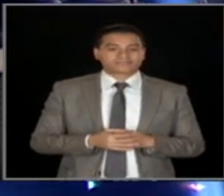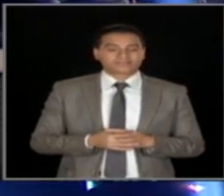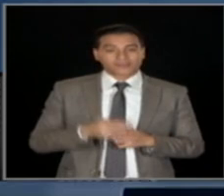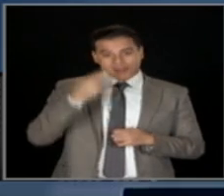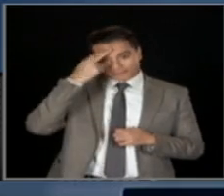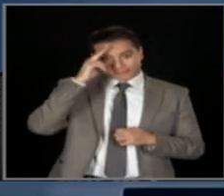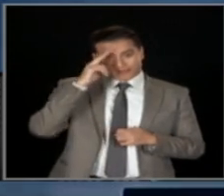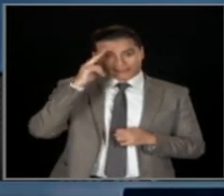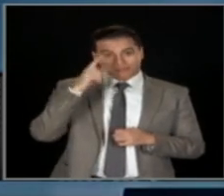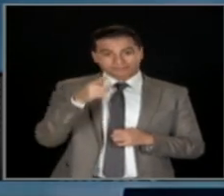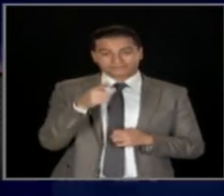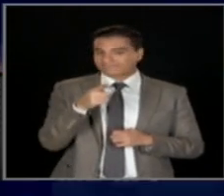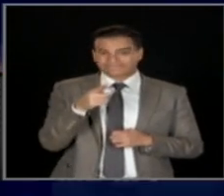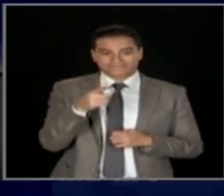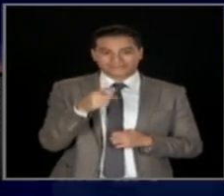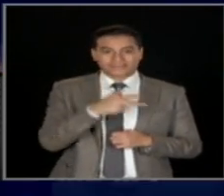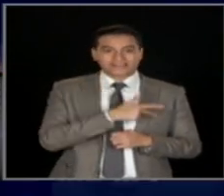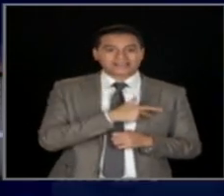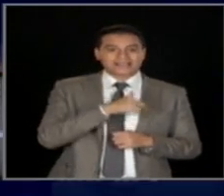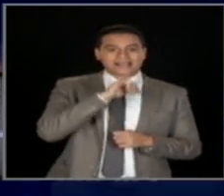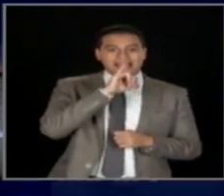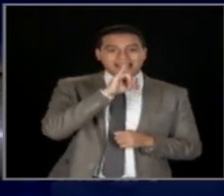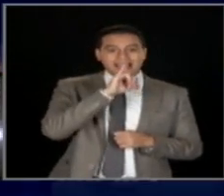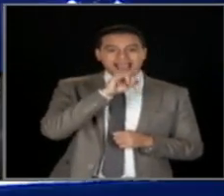مين بقى؟ أفست؟ إنتل.